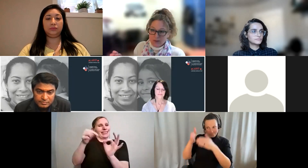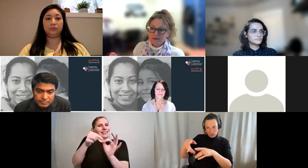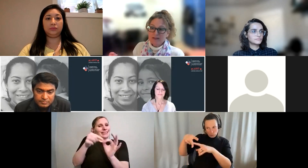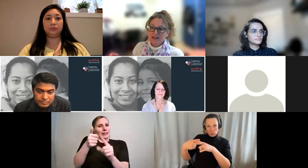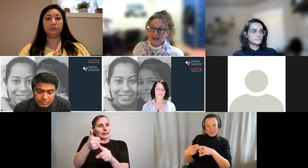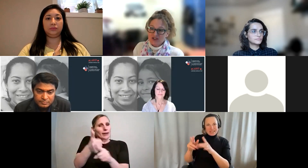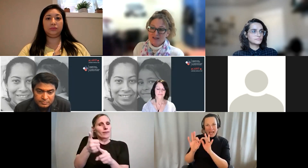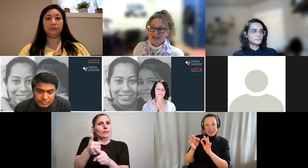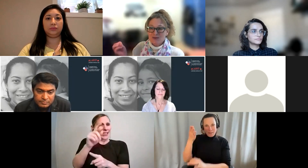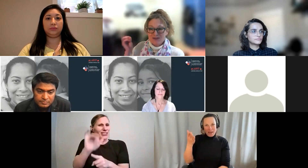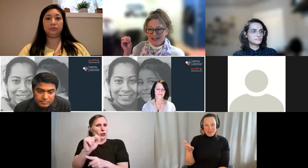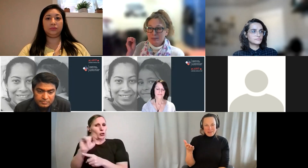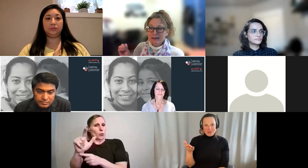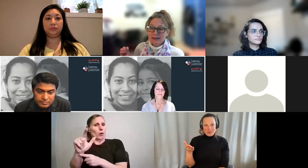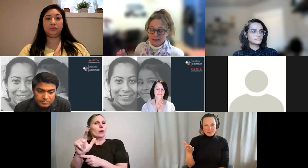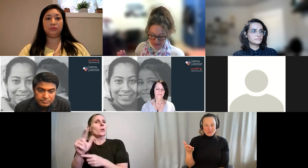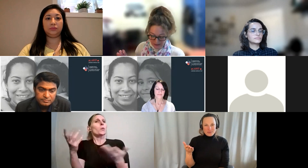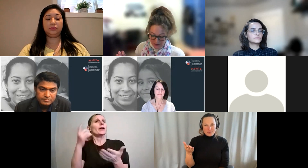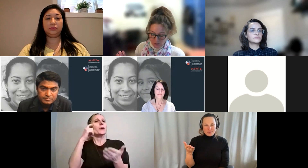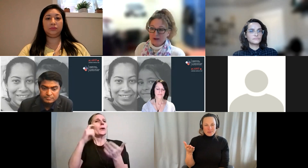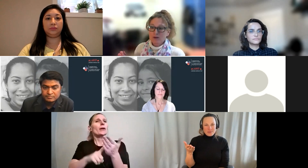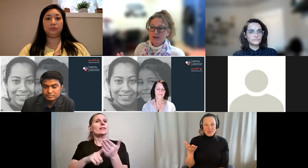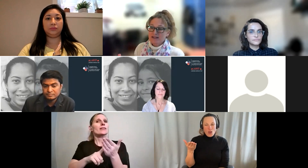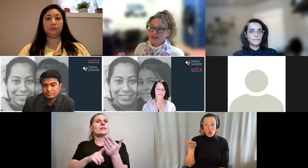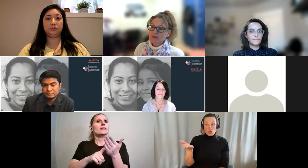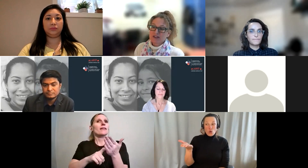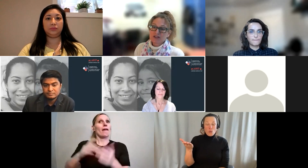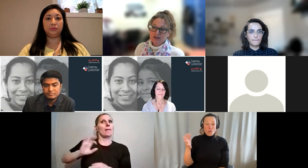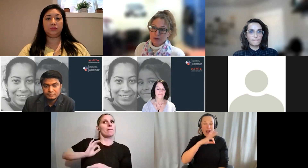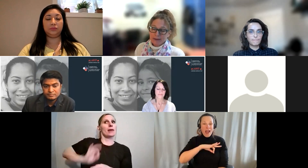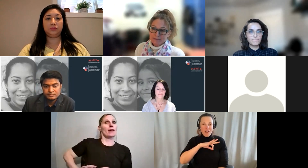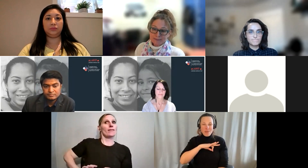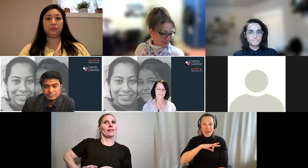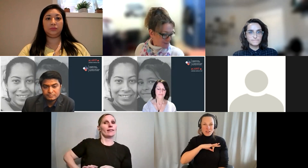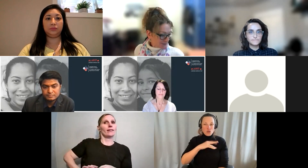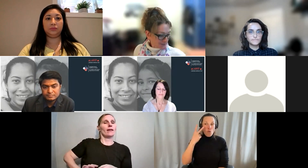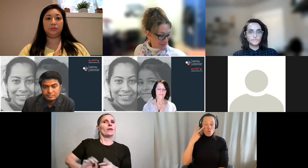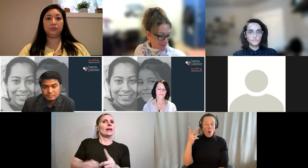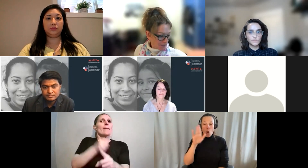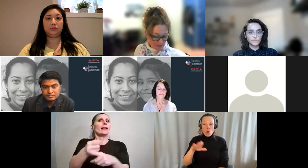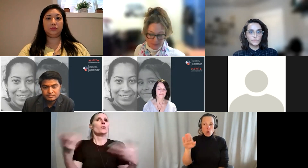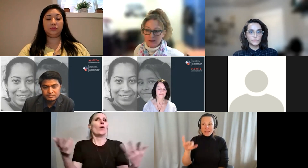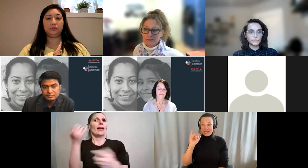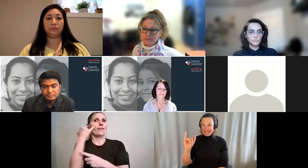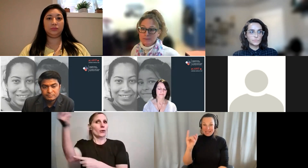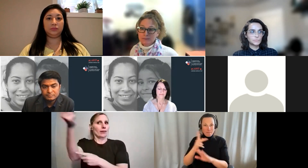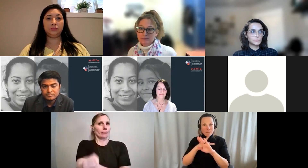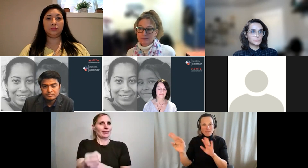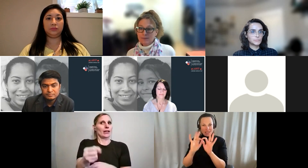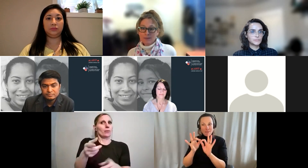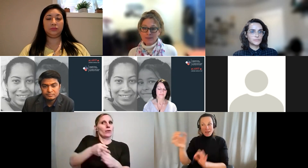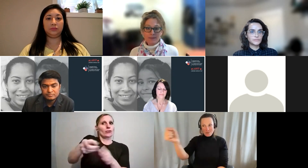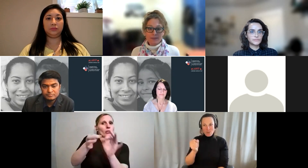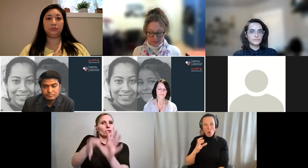que direz-vous sont les avantages que vous avez vus immédiatement lorsque vous avez accès à l'interprétation professionnelle?